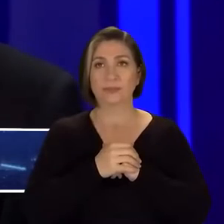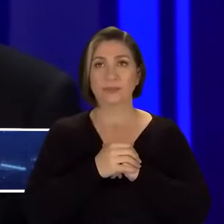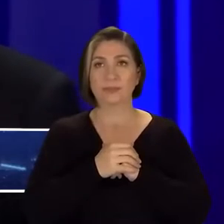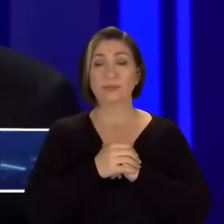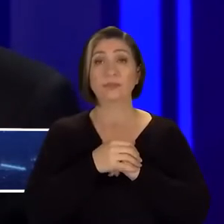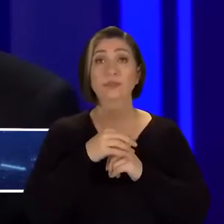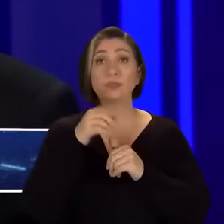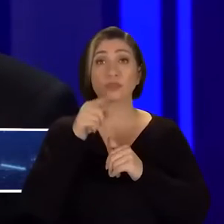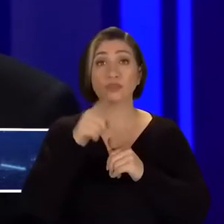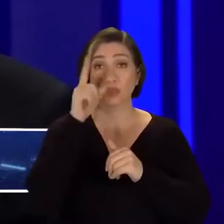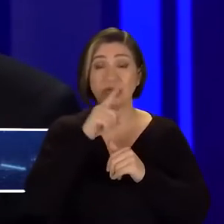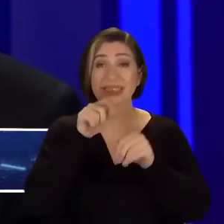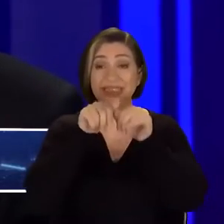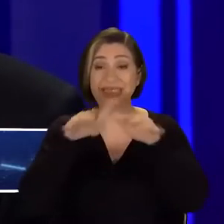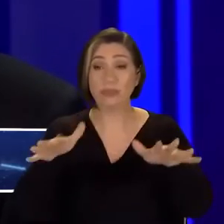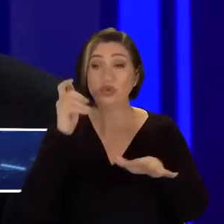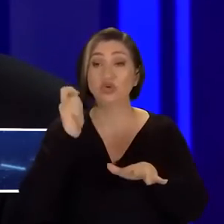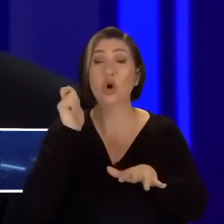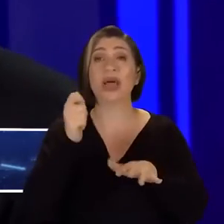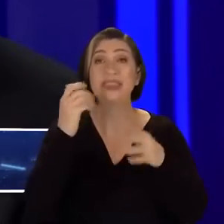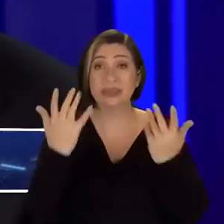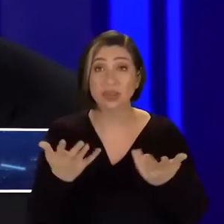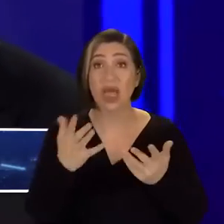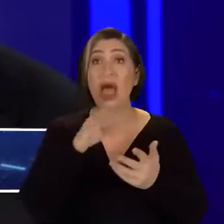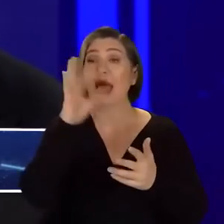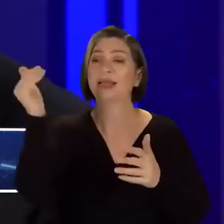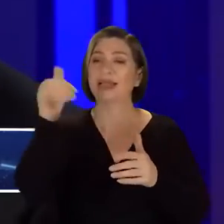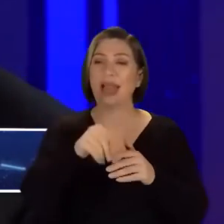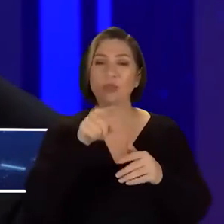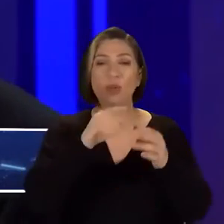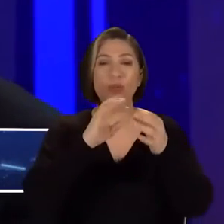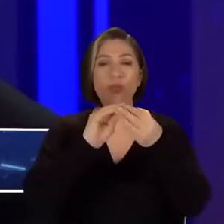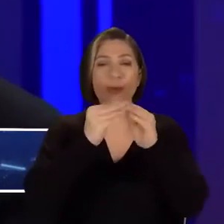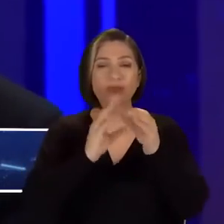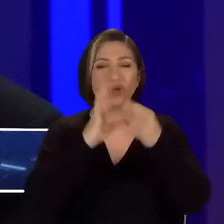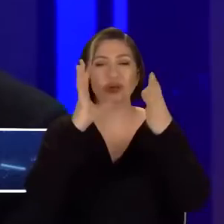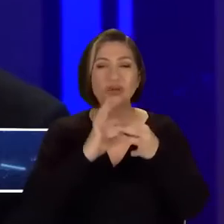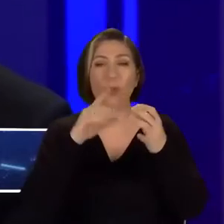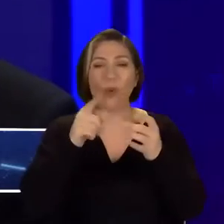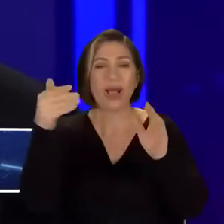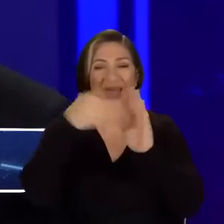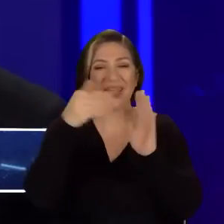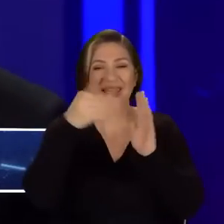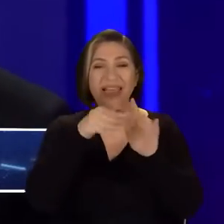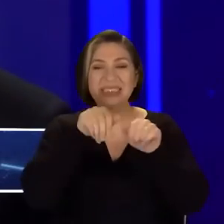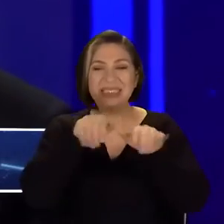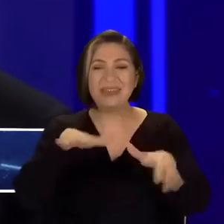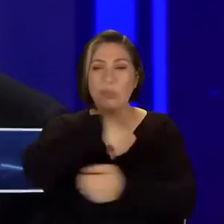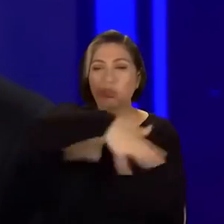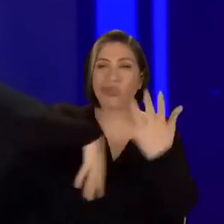Bu şekilde sistemi zorlaştırmış ki her gelen buraya bir kayıt ekleyip sistemi çorbaya dönüştürmesin